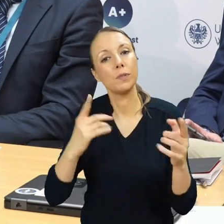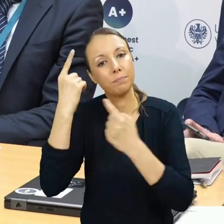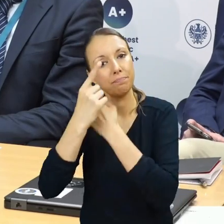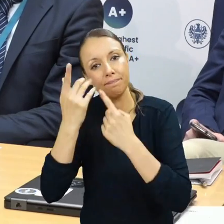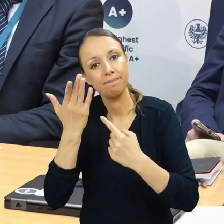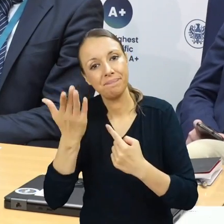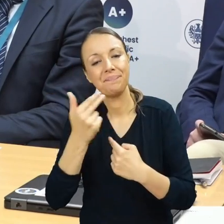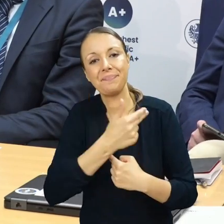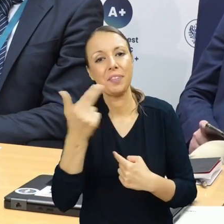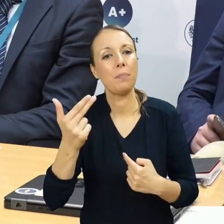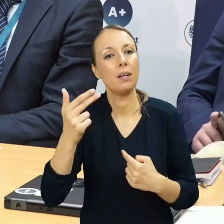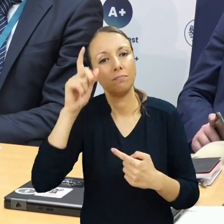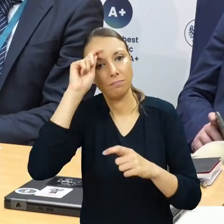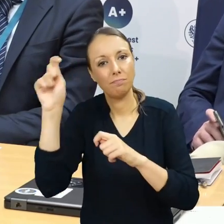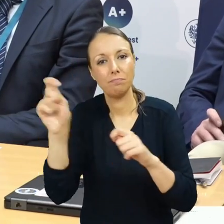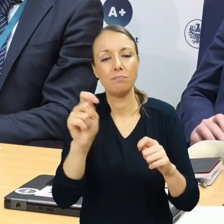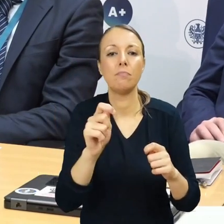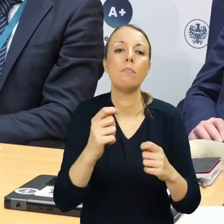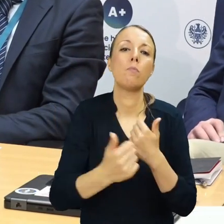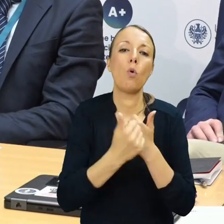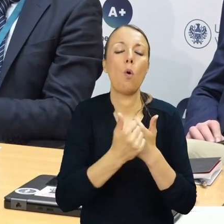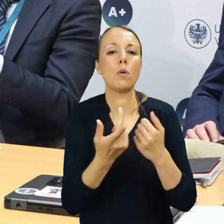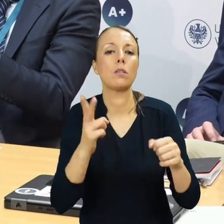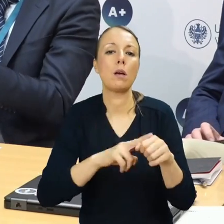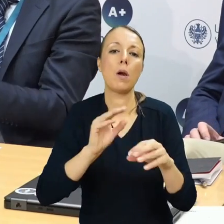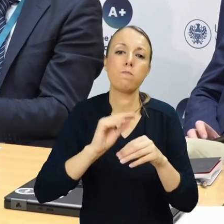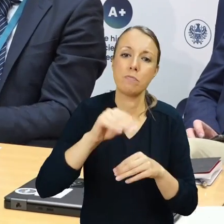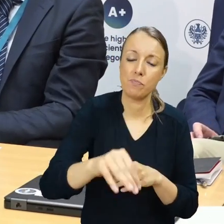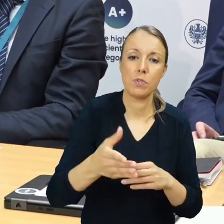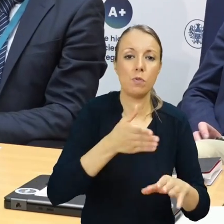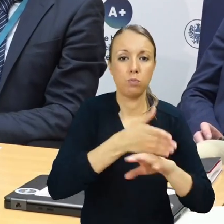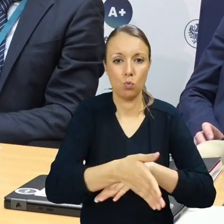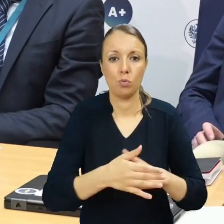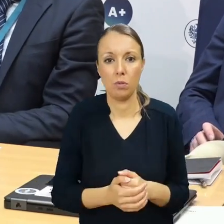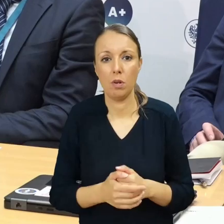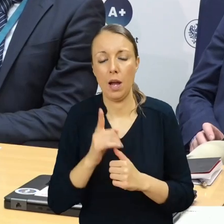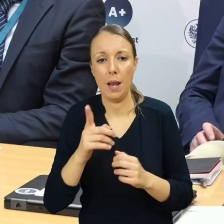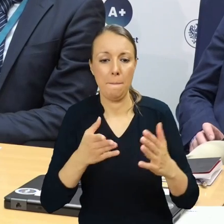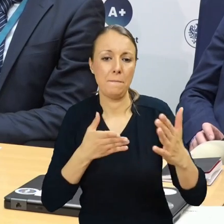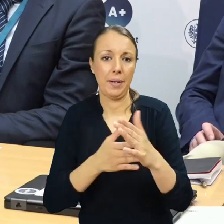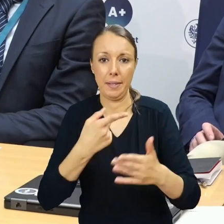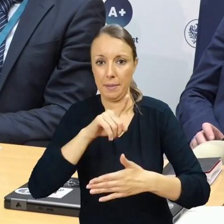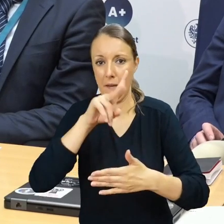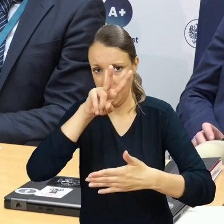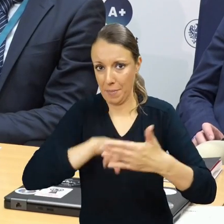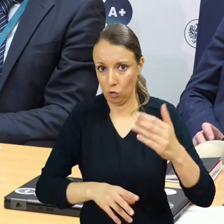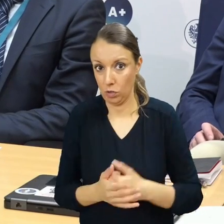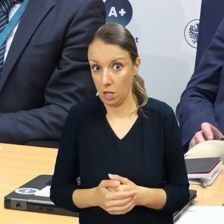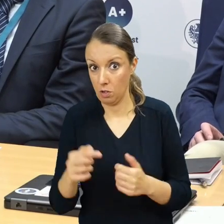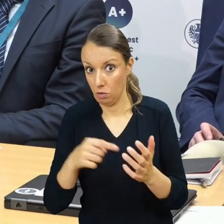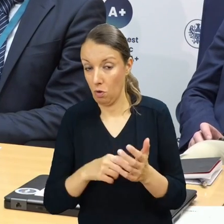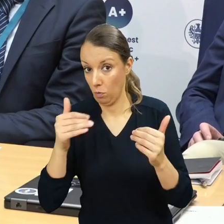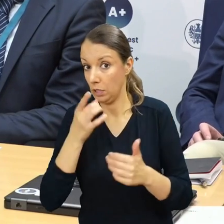powodach opóźnienia i terminie, w jakim udostępni się informacji, nie dłuższym jednak niż 2 miesiące, jest kwestią zaskarżalną? Jak